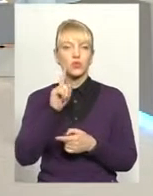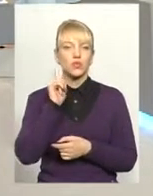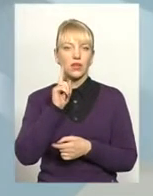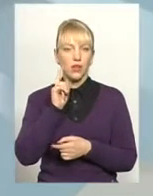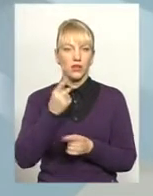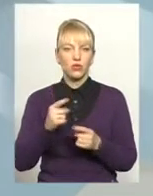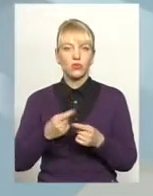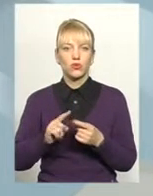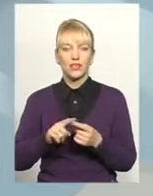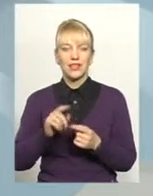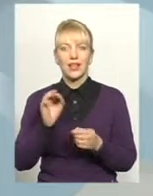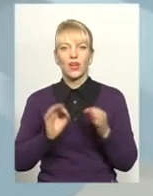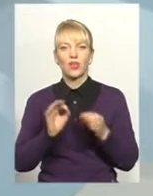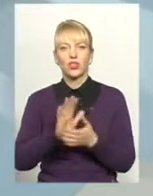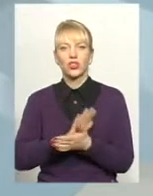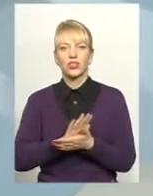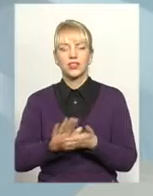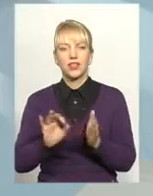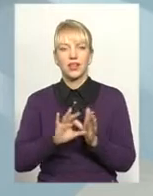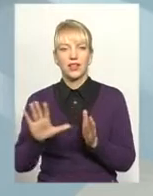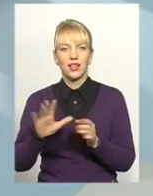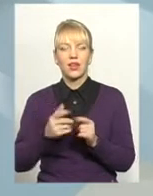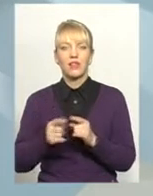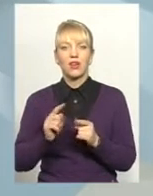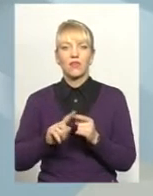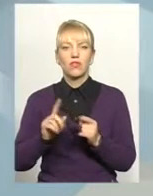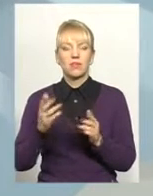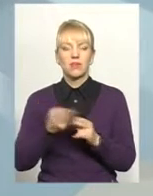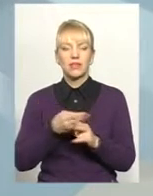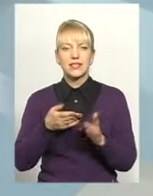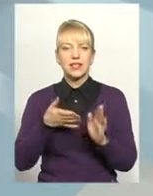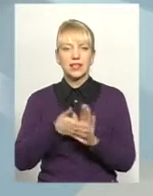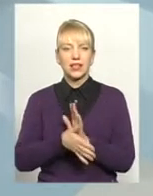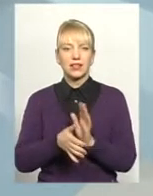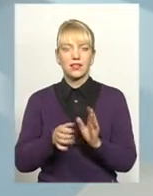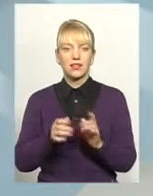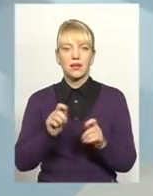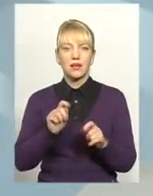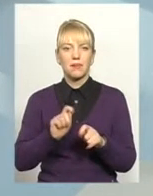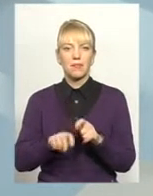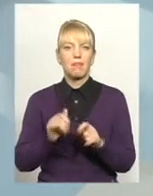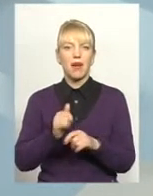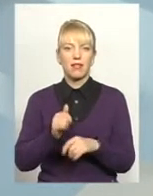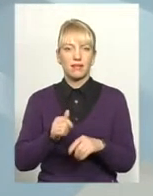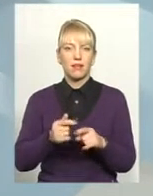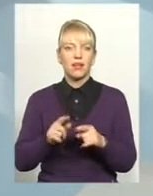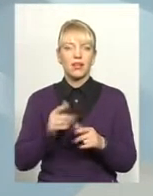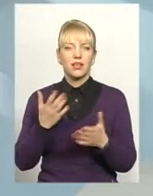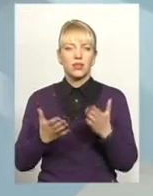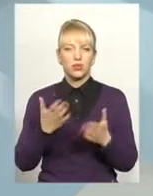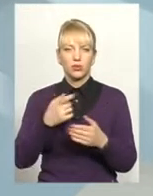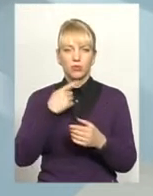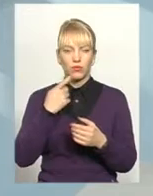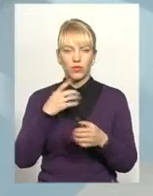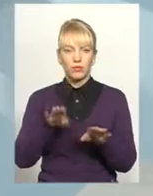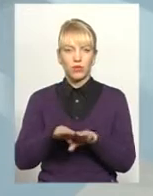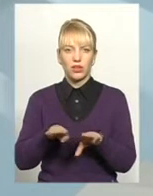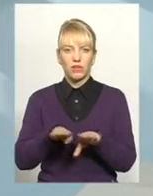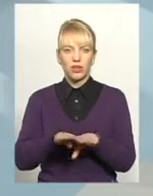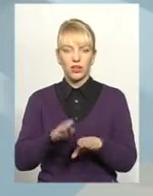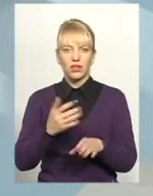це екологічно чиста енергія. Тобто вона йде без затрат палива. Щоб було зрозуміло, значить, для порівняння, сьогодні,